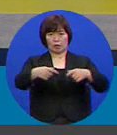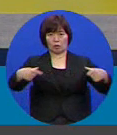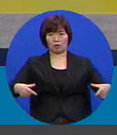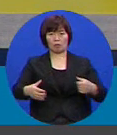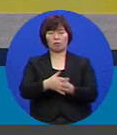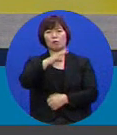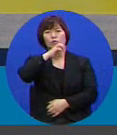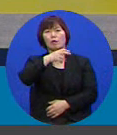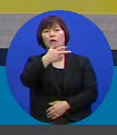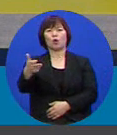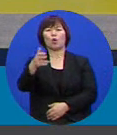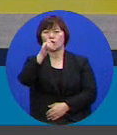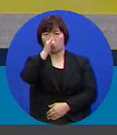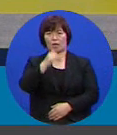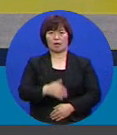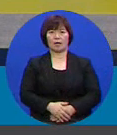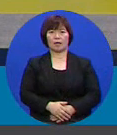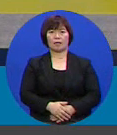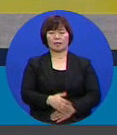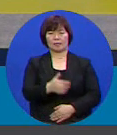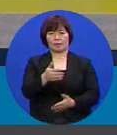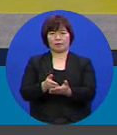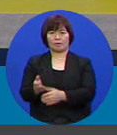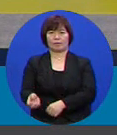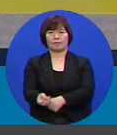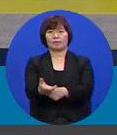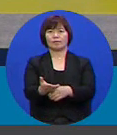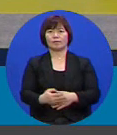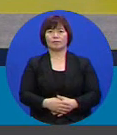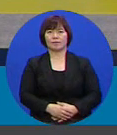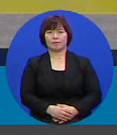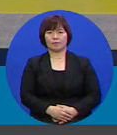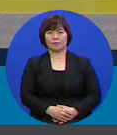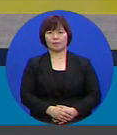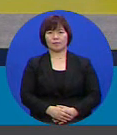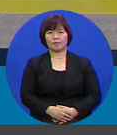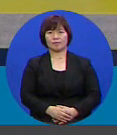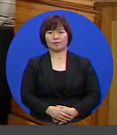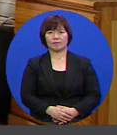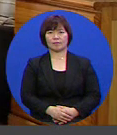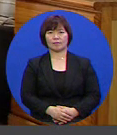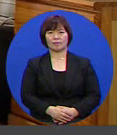만큼 불만도 커지고 있습니다. 나금동 기자입니다.